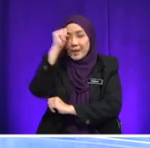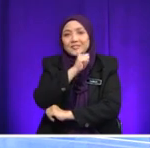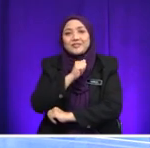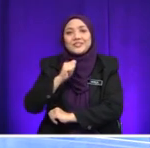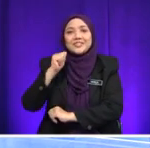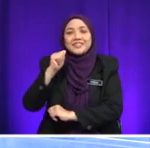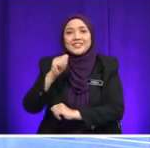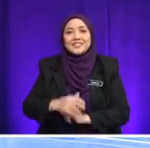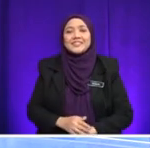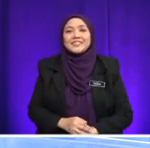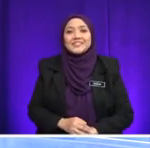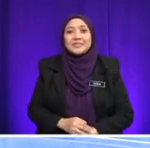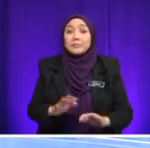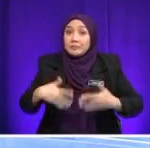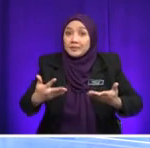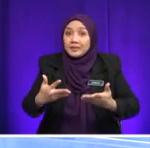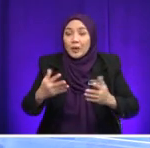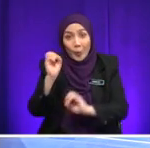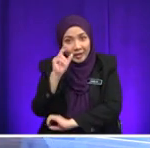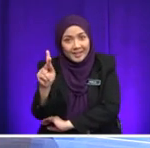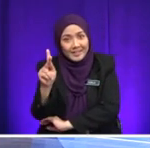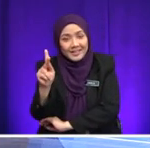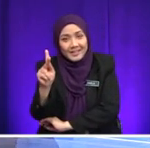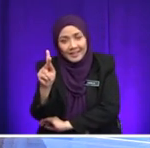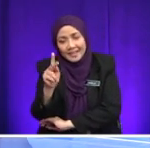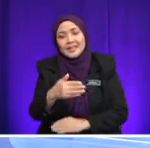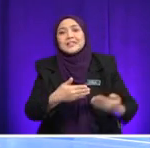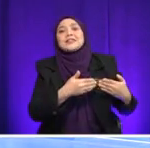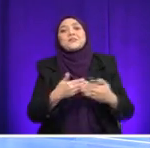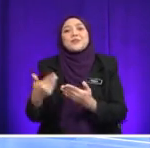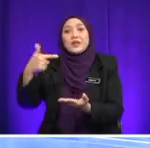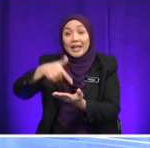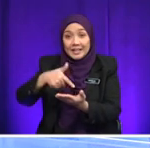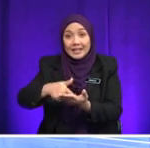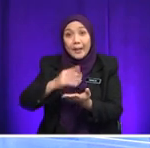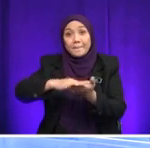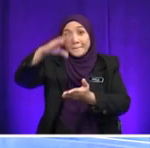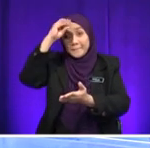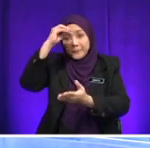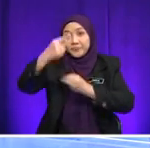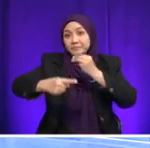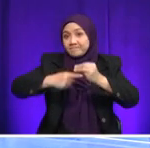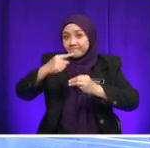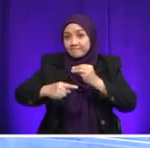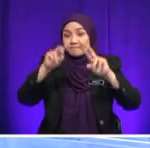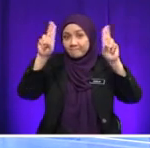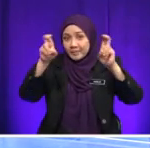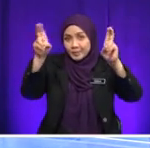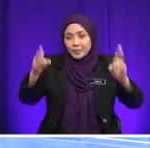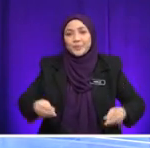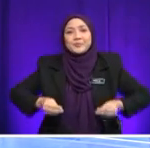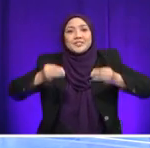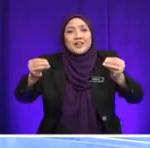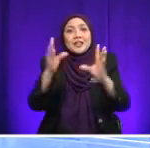hari ini kita teruskan pembelajaran kita tentang penyerahan Serawak kepada kerajaan Perintis dalam